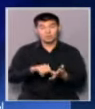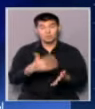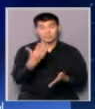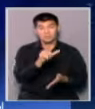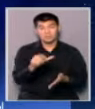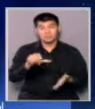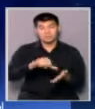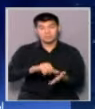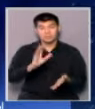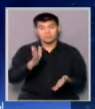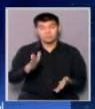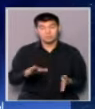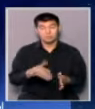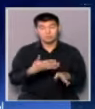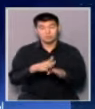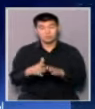адам құрамы